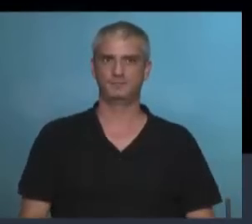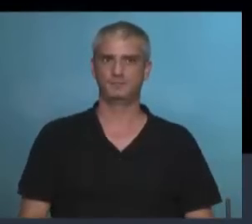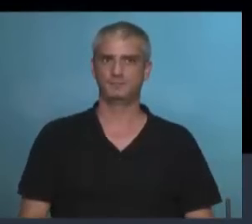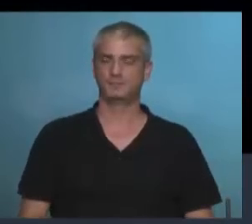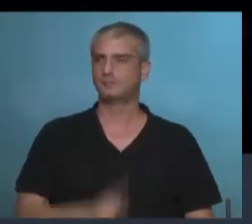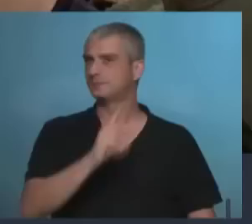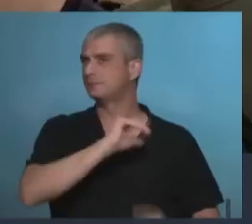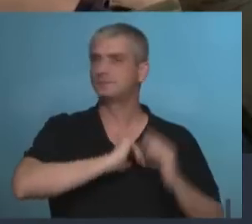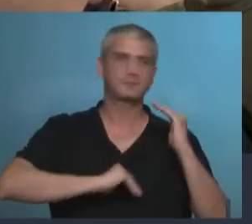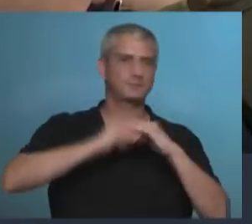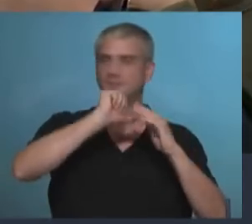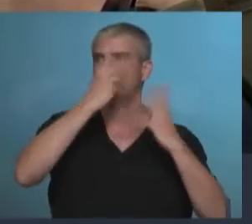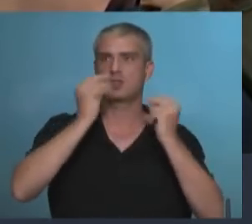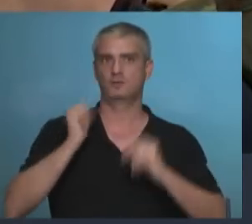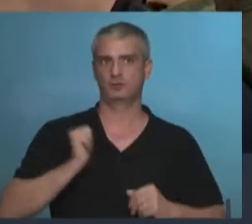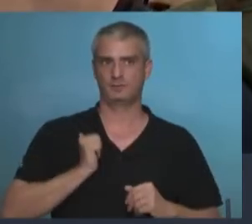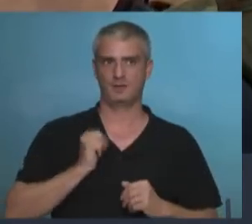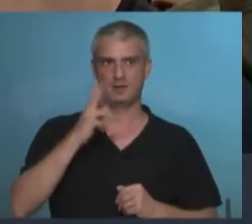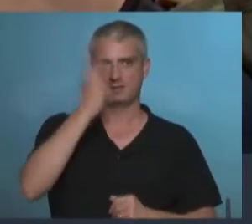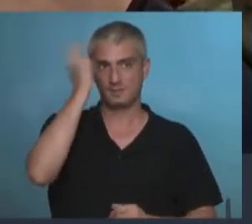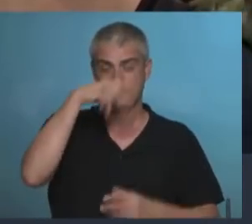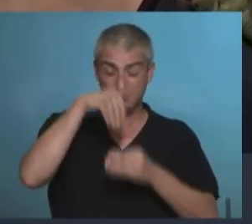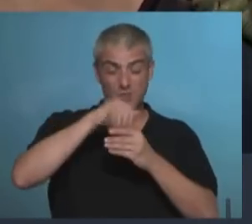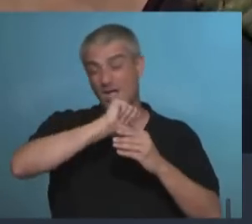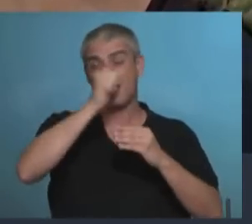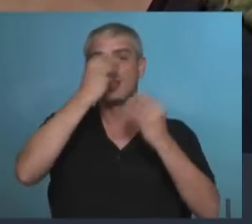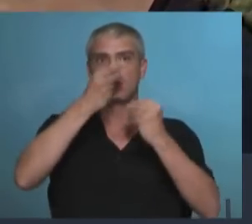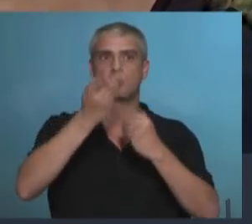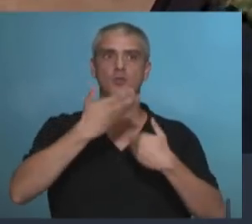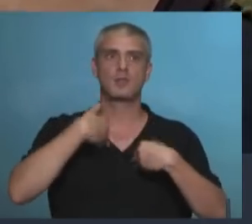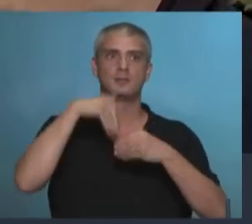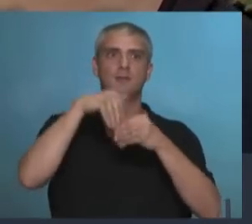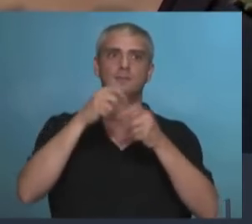צה"ל. ופתאום אתה מבין שבתוך הטופ של צה"ל מביאים לך את המסגרת